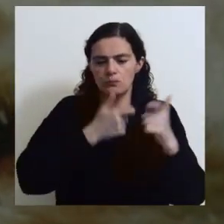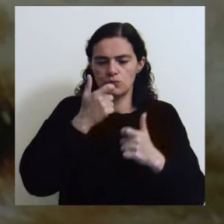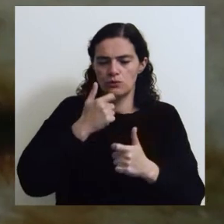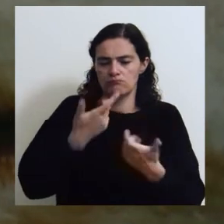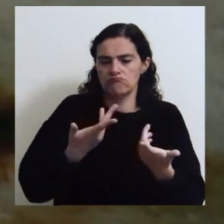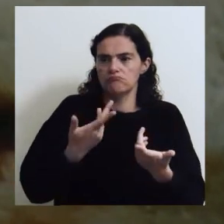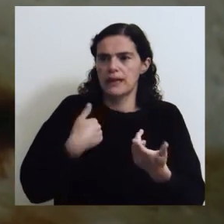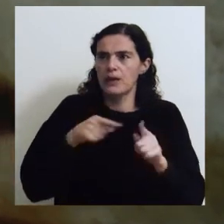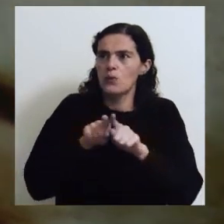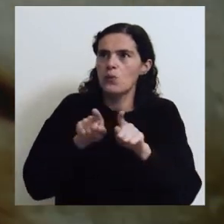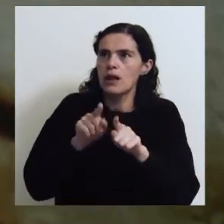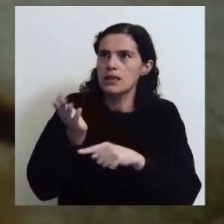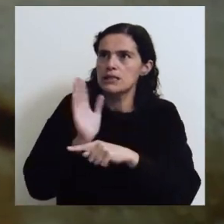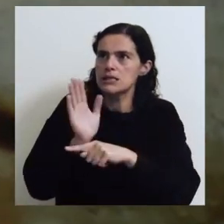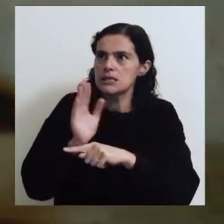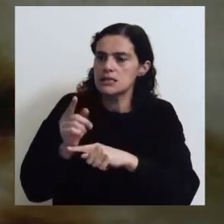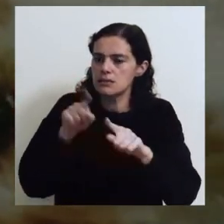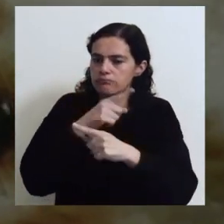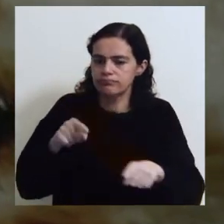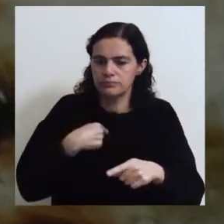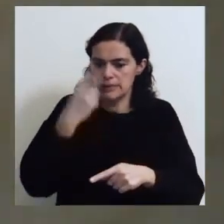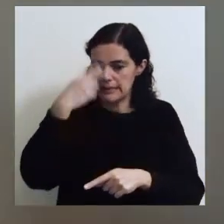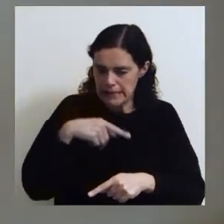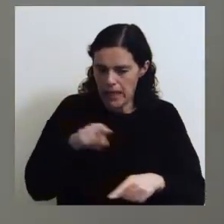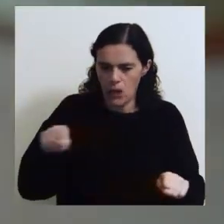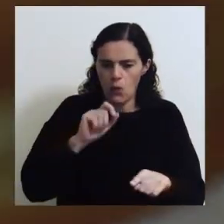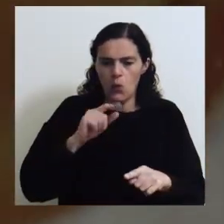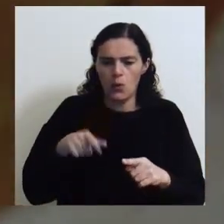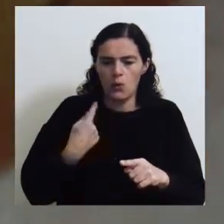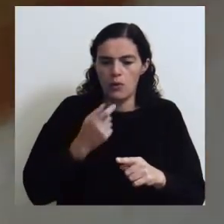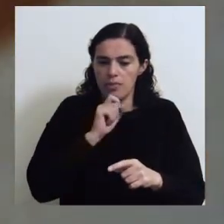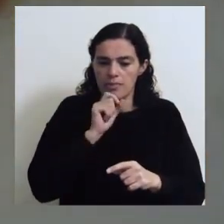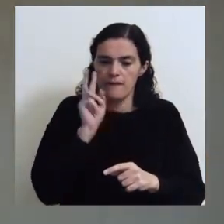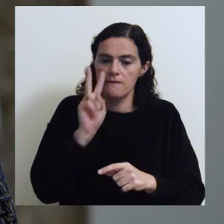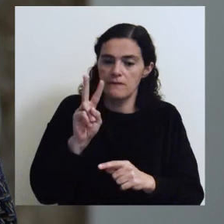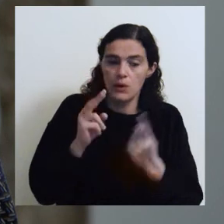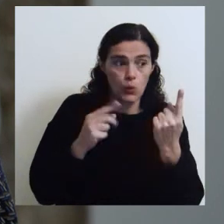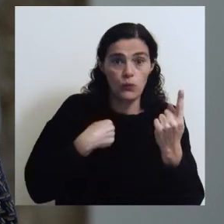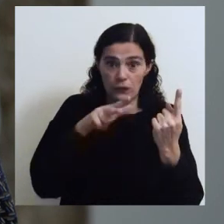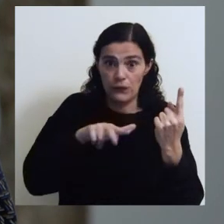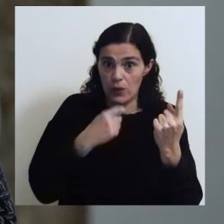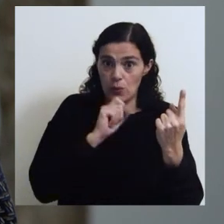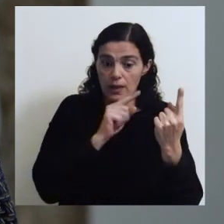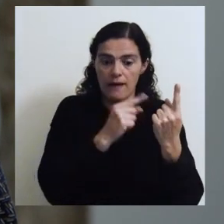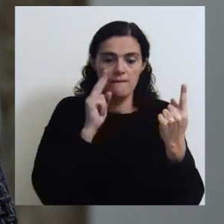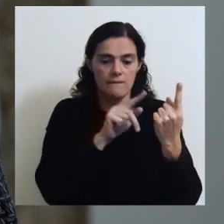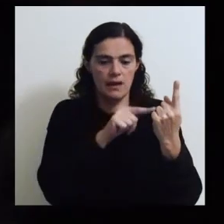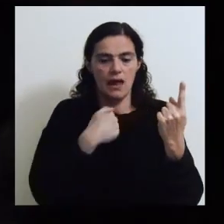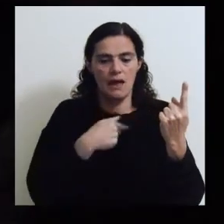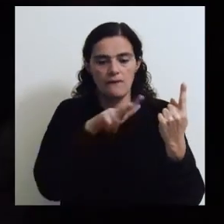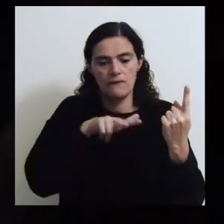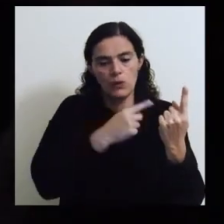au personnage du réalisateur de cinéma aveugle que l'on retrouve dans l'une des vidéos,